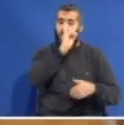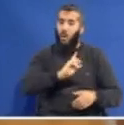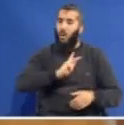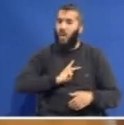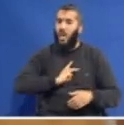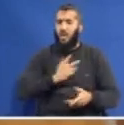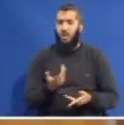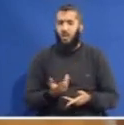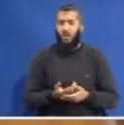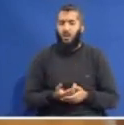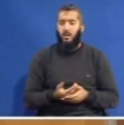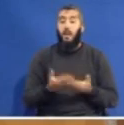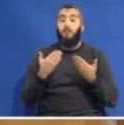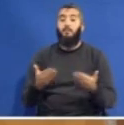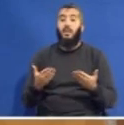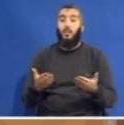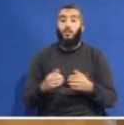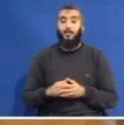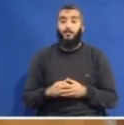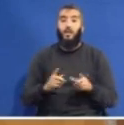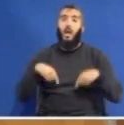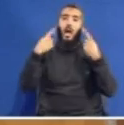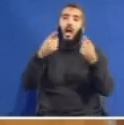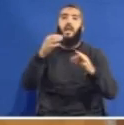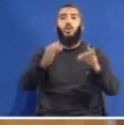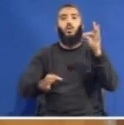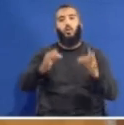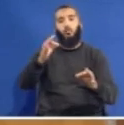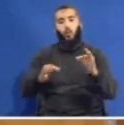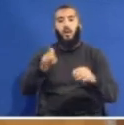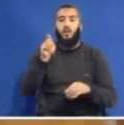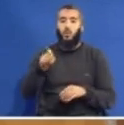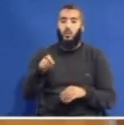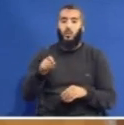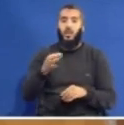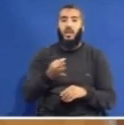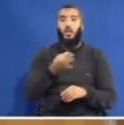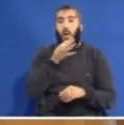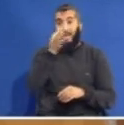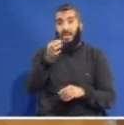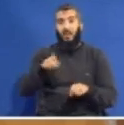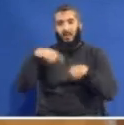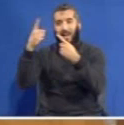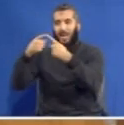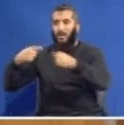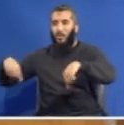الآن القاضي رحتوا ليه رفعتوا القضية وقال لكم يودي روحوا تتصالحوا، لأنه شاف القضية نتاعكم